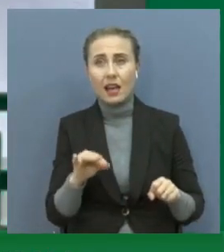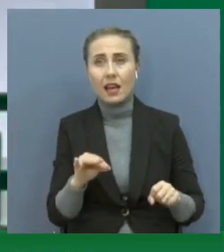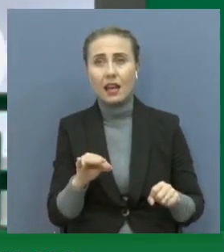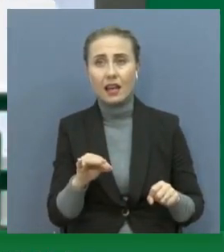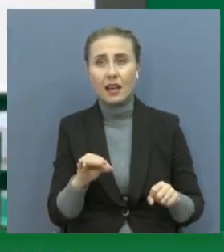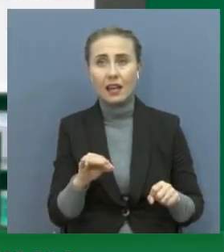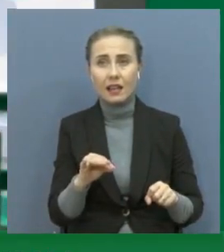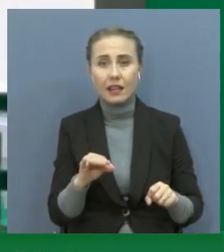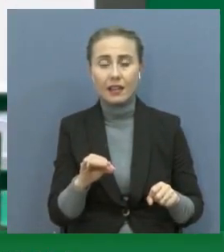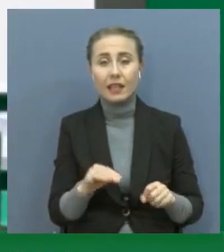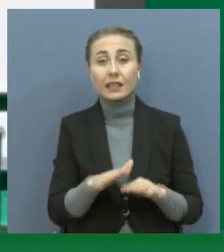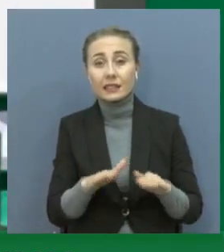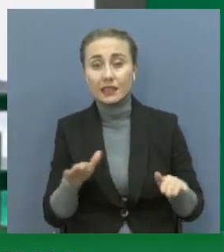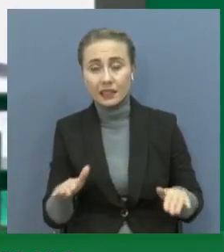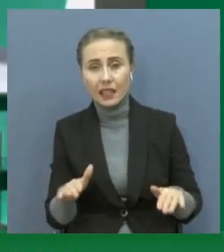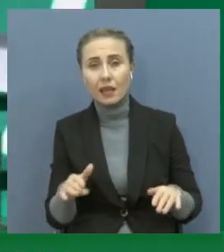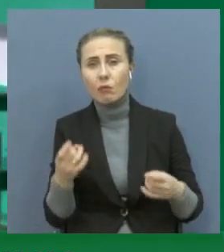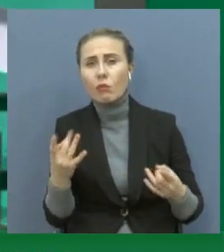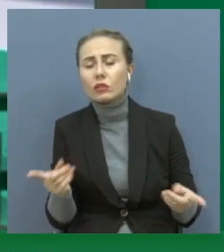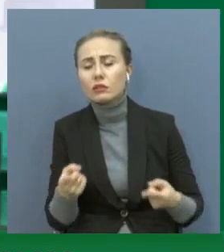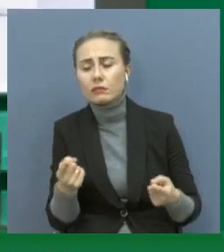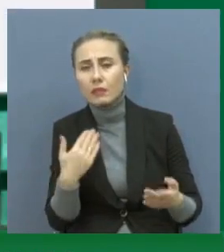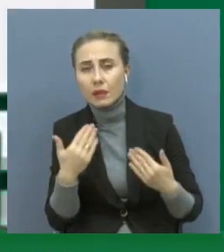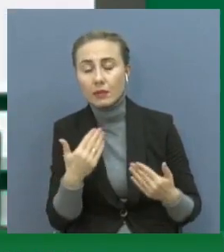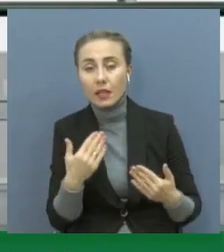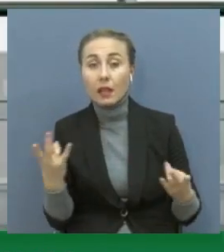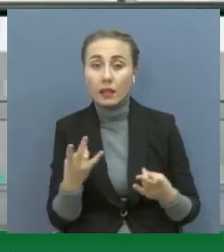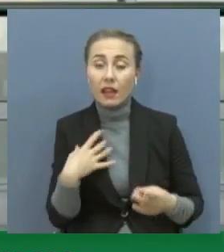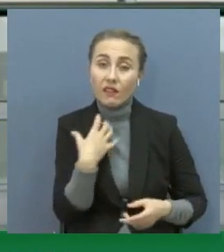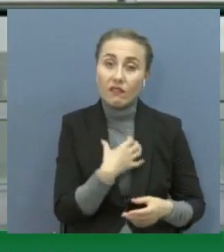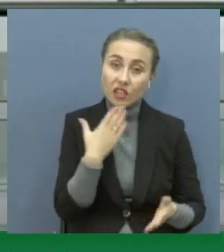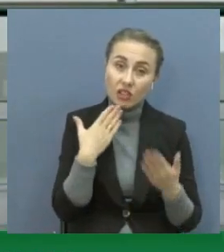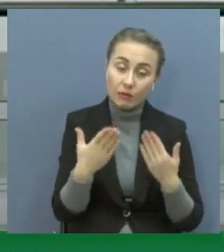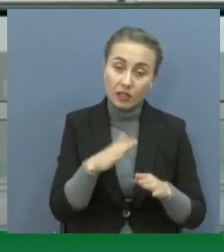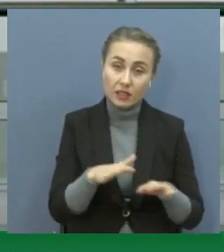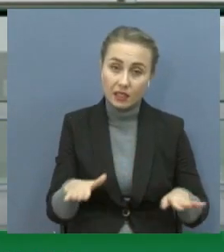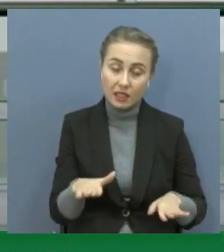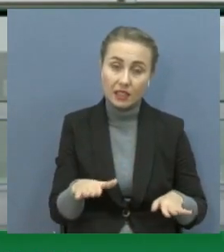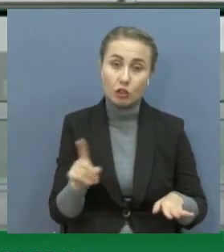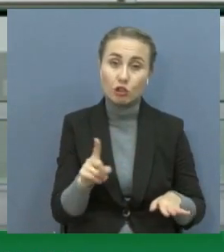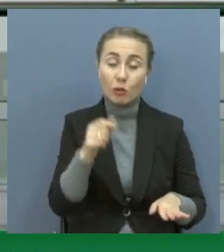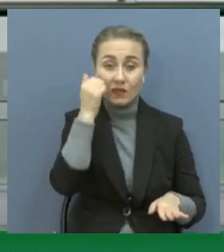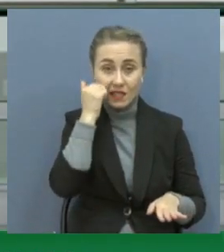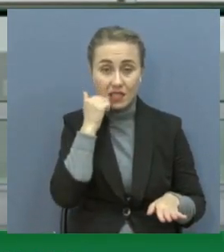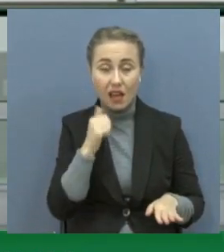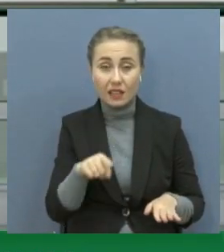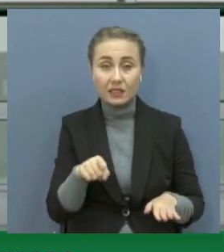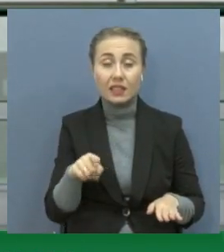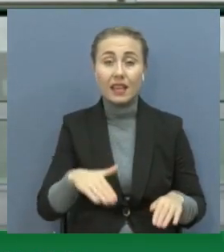самый важный пункт, чтобы предотвратить вот эти все зависимости. Надо